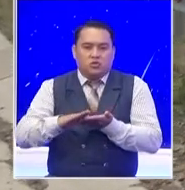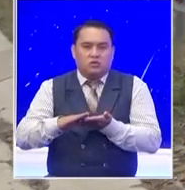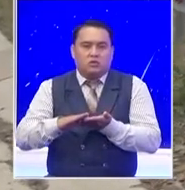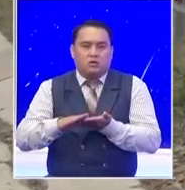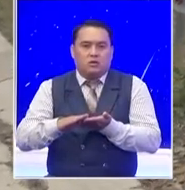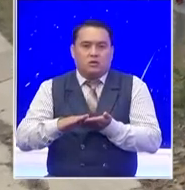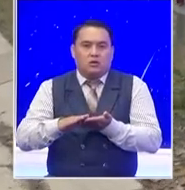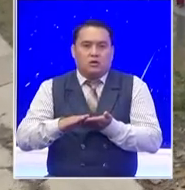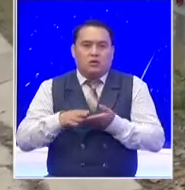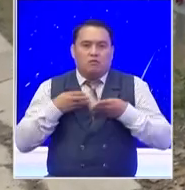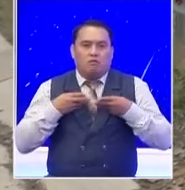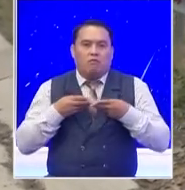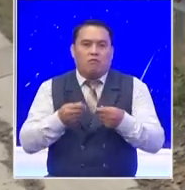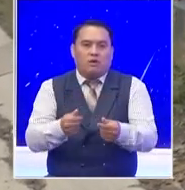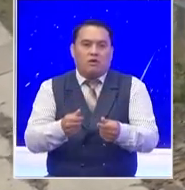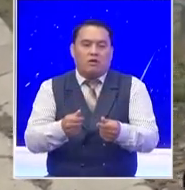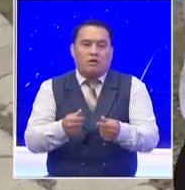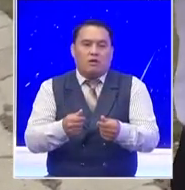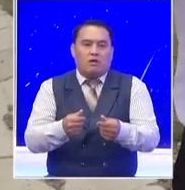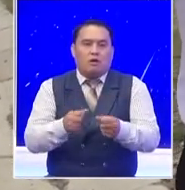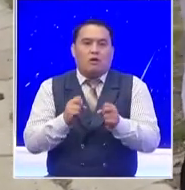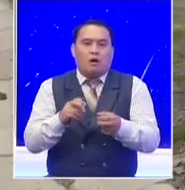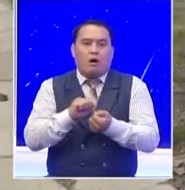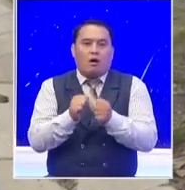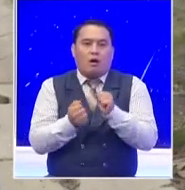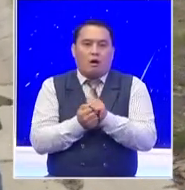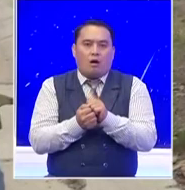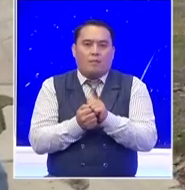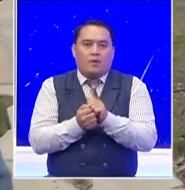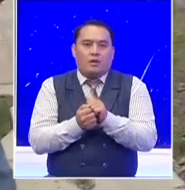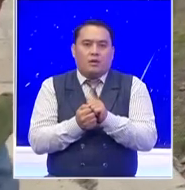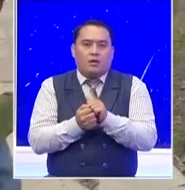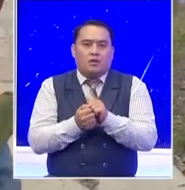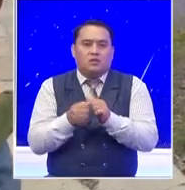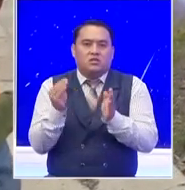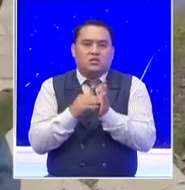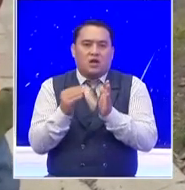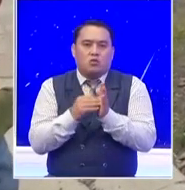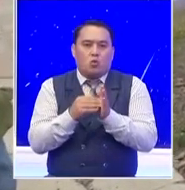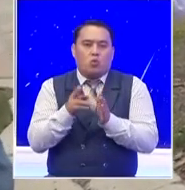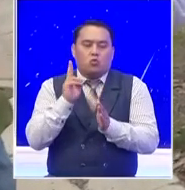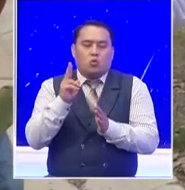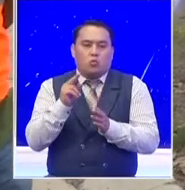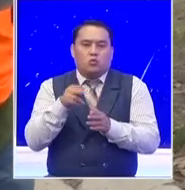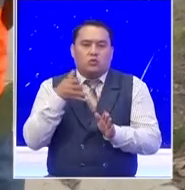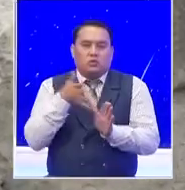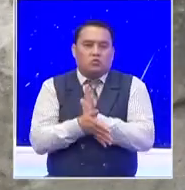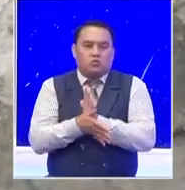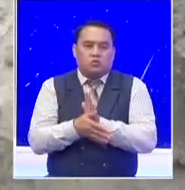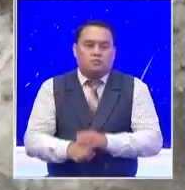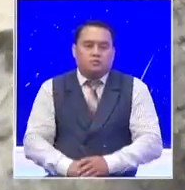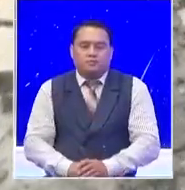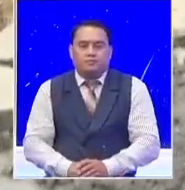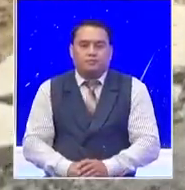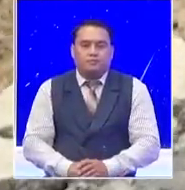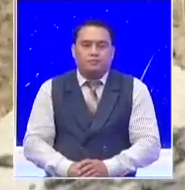Это же тоже влияет, смотрите, машина проедет, сейчас от него осколок камень полетит в стекло. То есть кто-то будет завтра тоже потери какие-то.